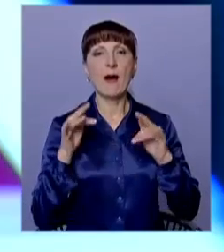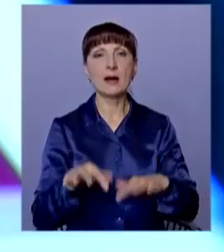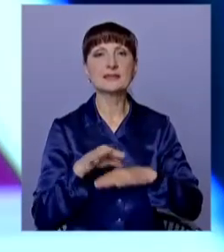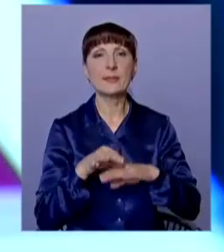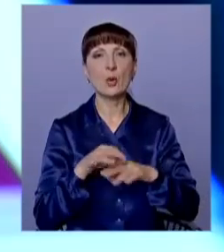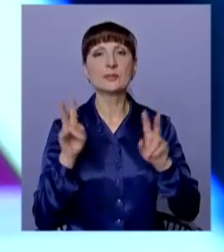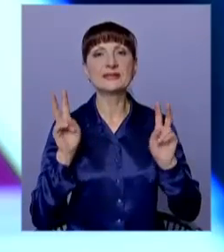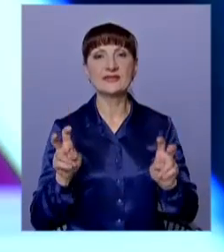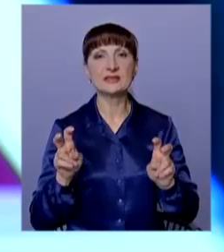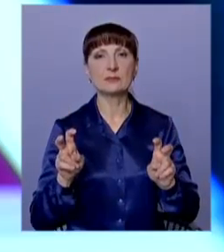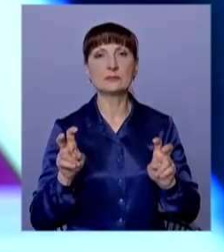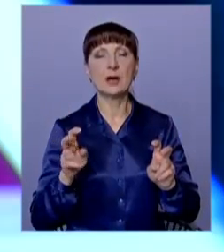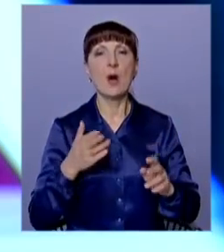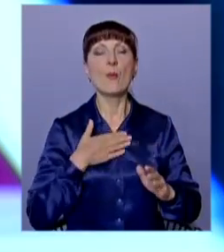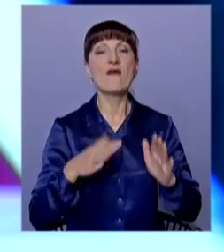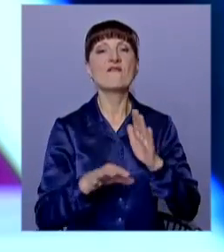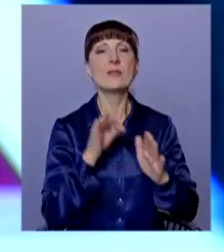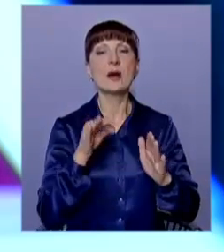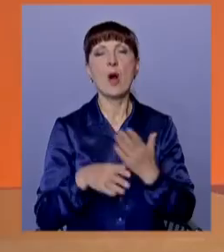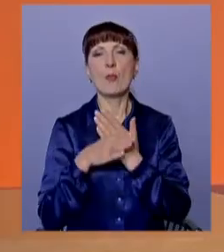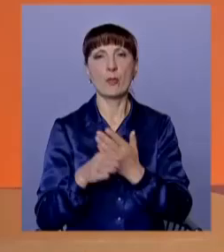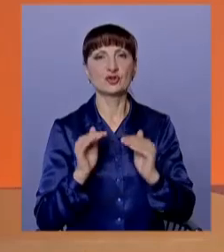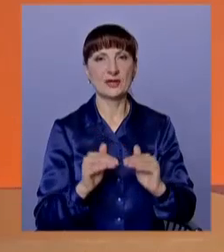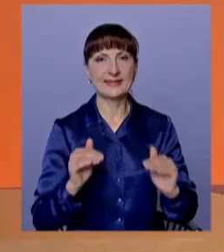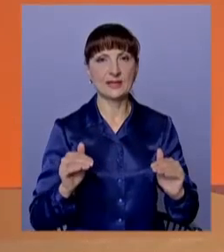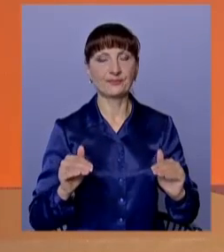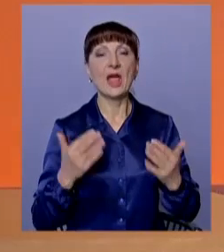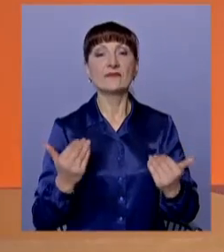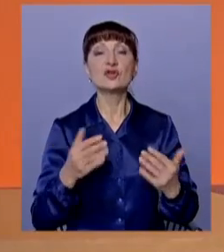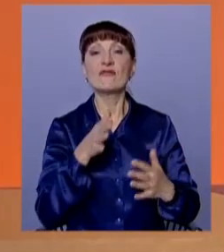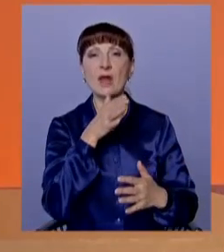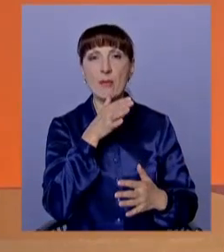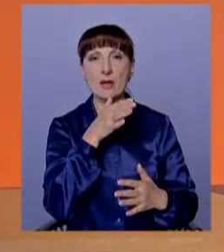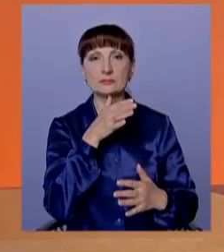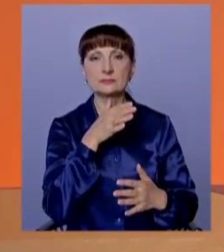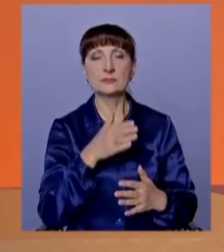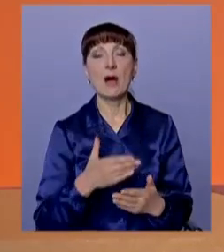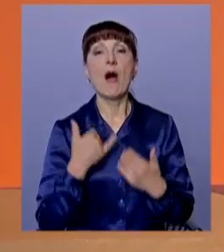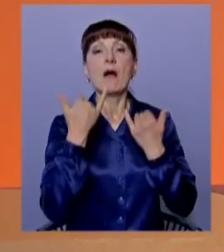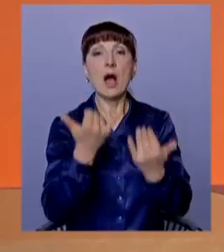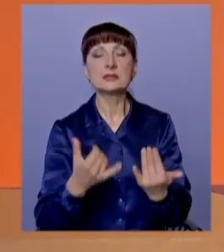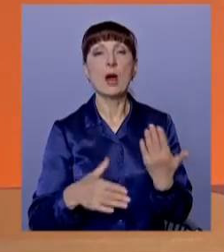под девизом «Мой выбор – помощь детям». В настоящее время оказана